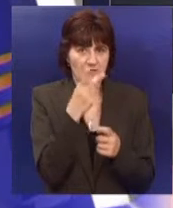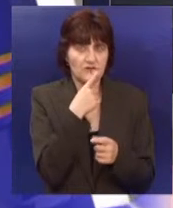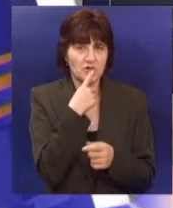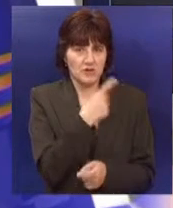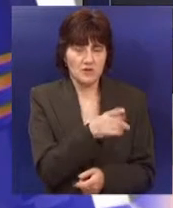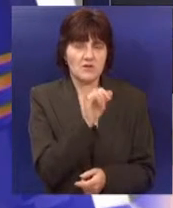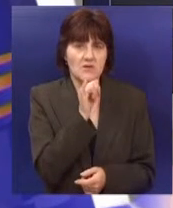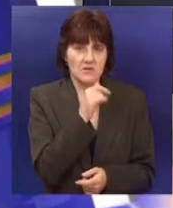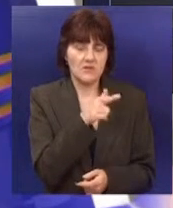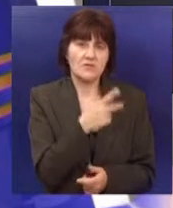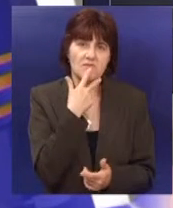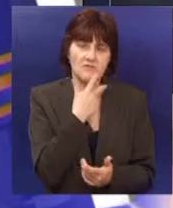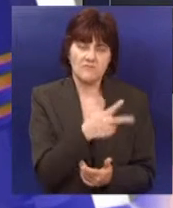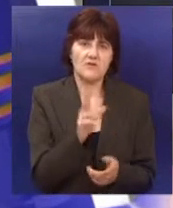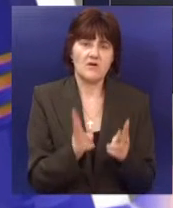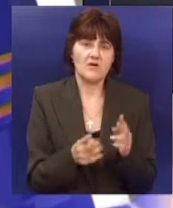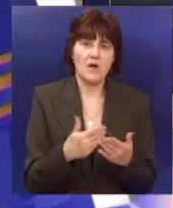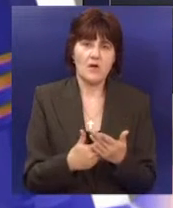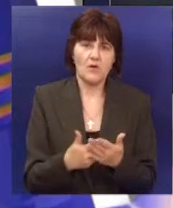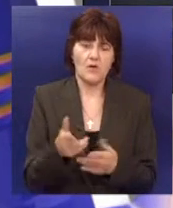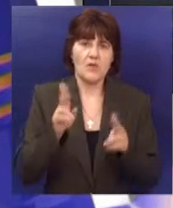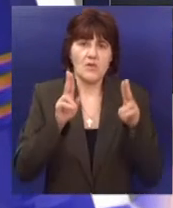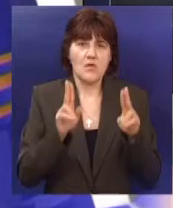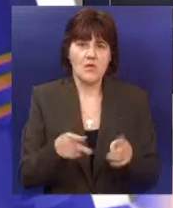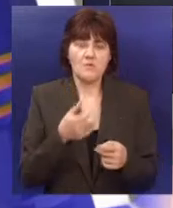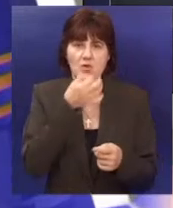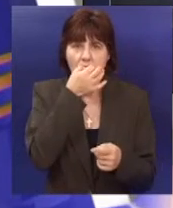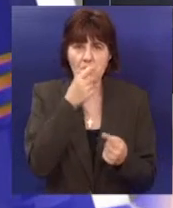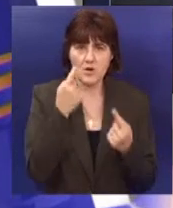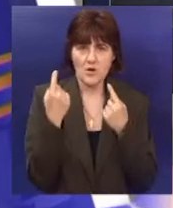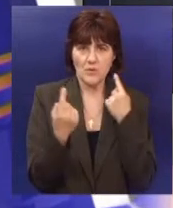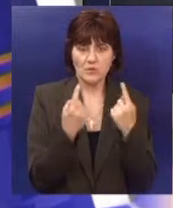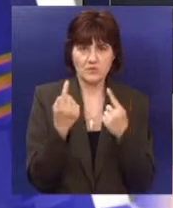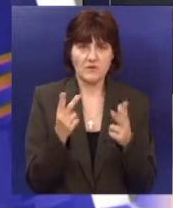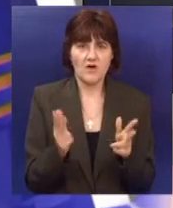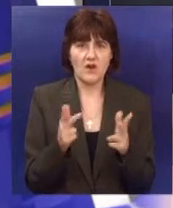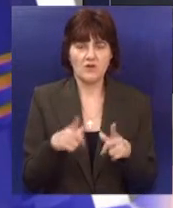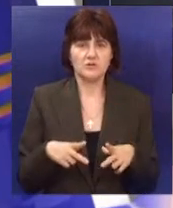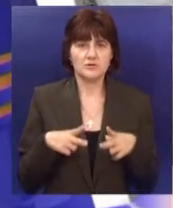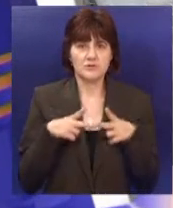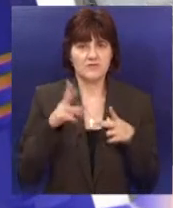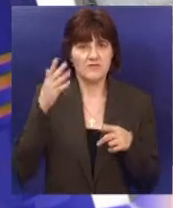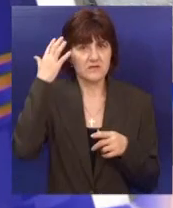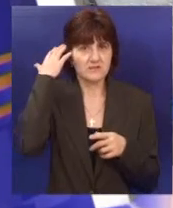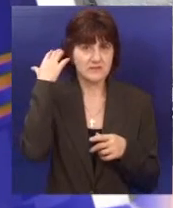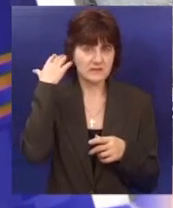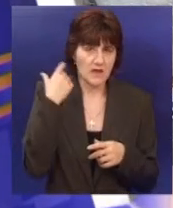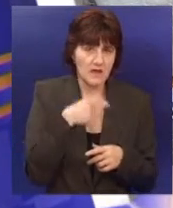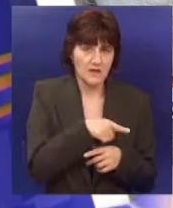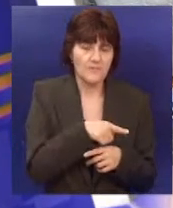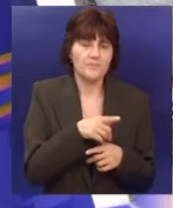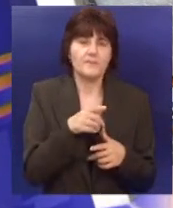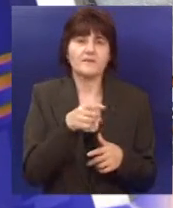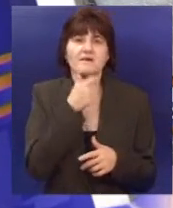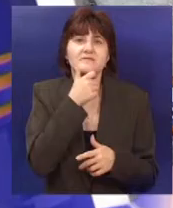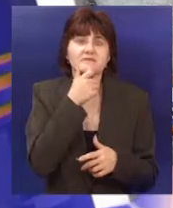Saša Vučinić je istakao da je ovo još jedan primjer kojim grad želi da omogući što bolje uslove za život na selu. Kata Šarčević